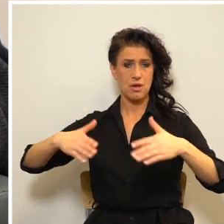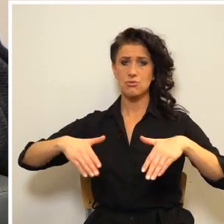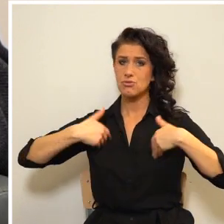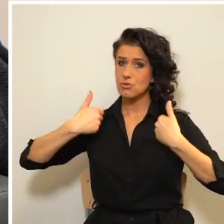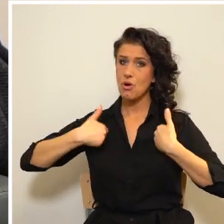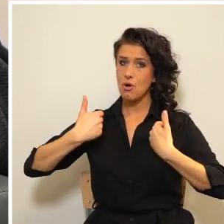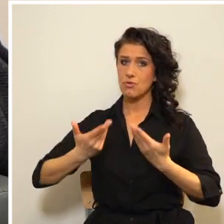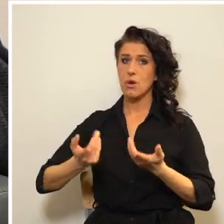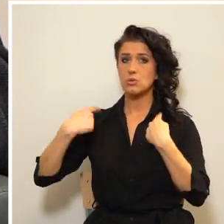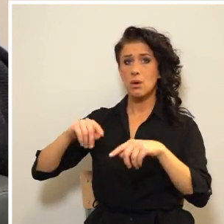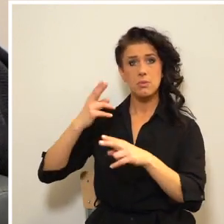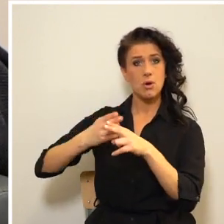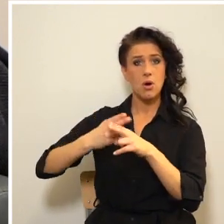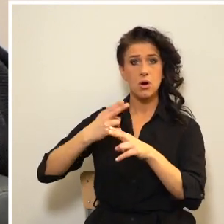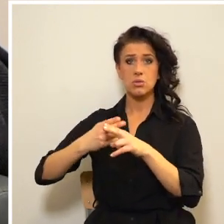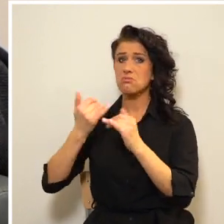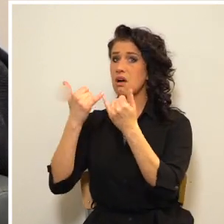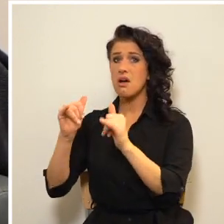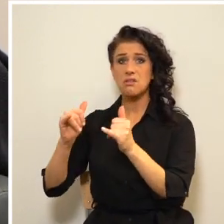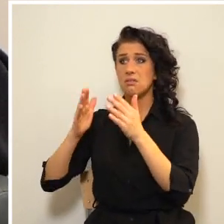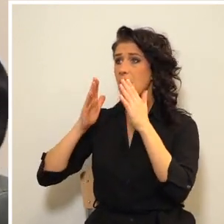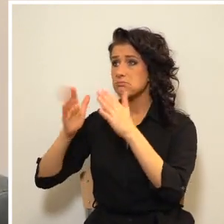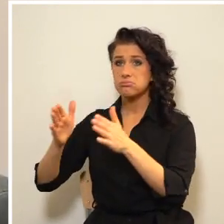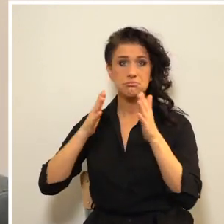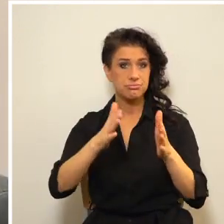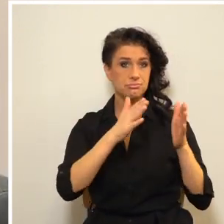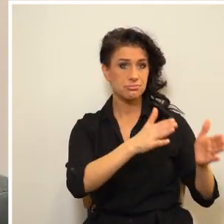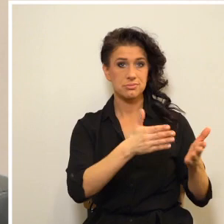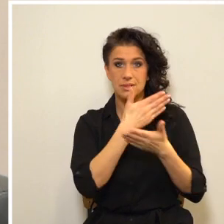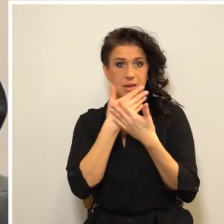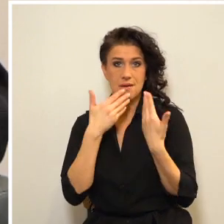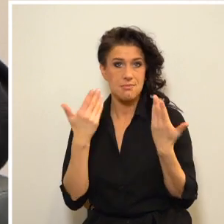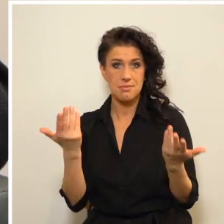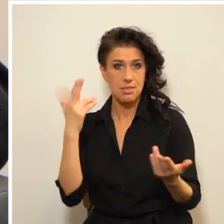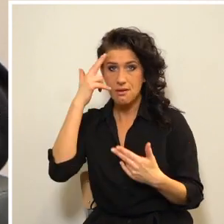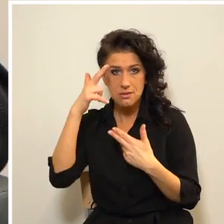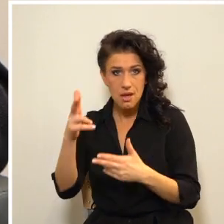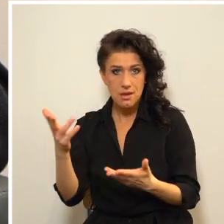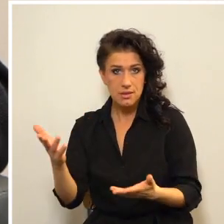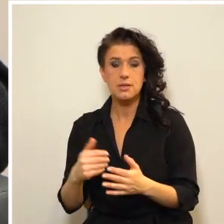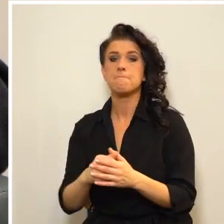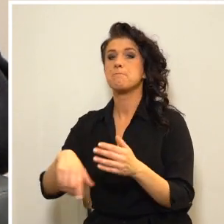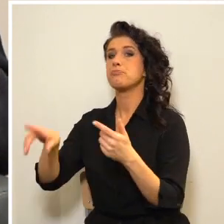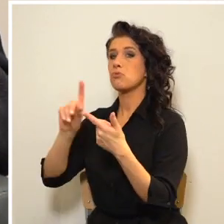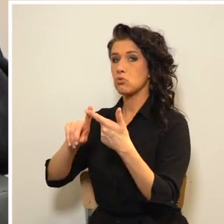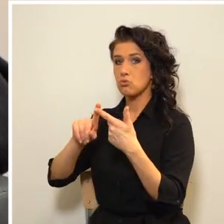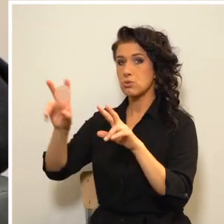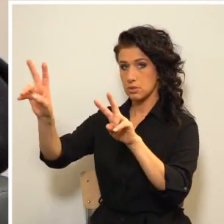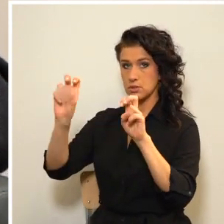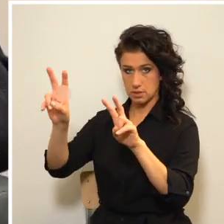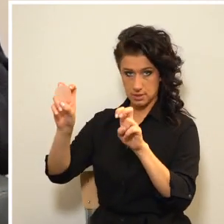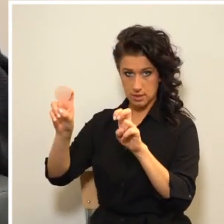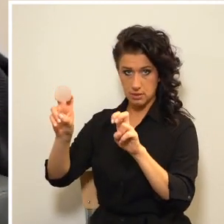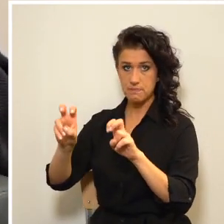chorym które często nie mają żadnej innej nadziei i jeszcze jeden z długiego dosyć przemówienia które papież wygłosił dwa